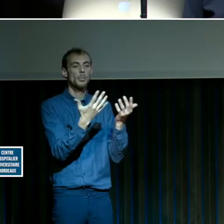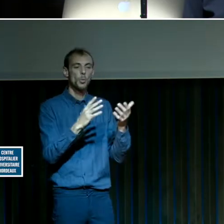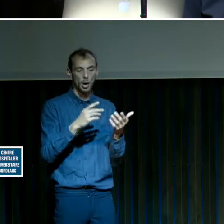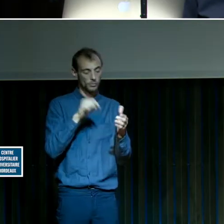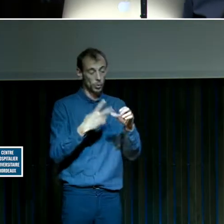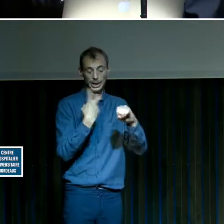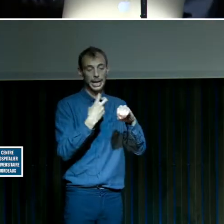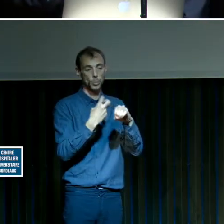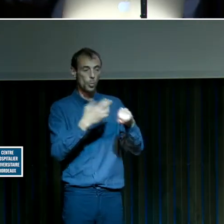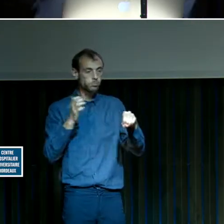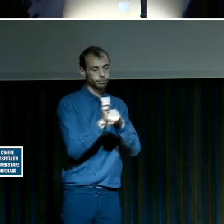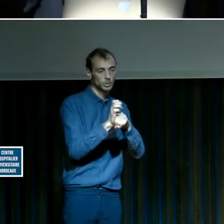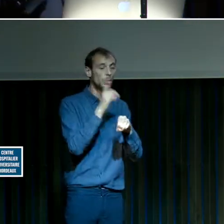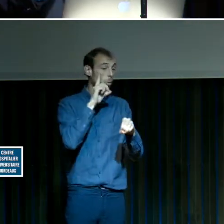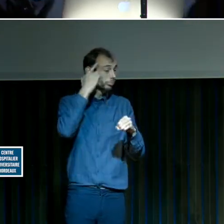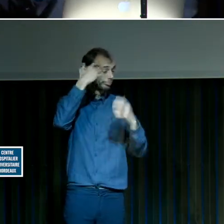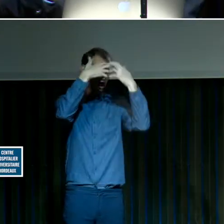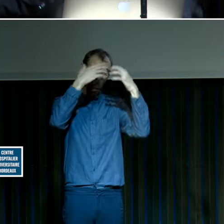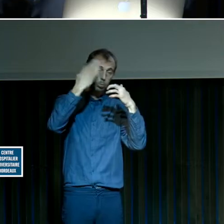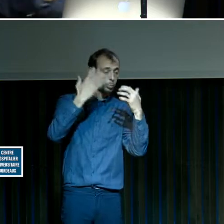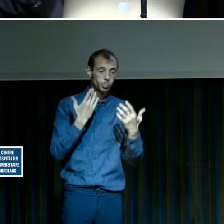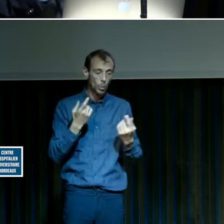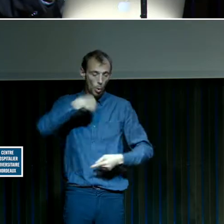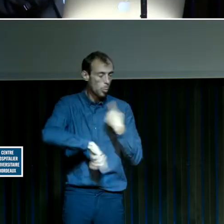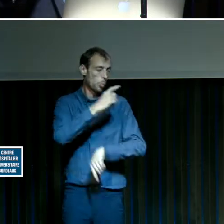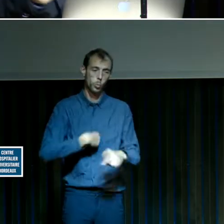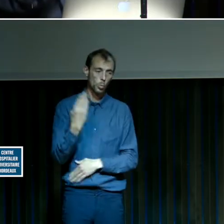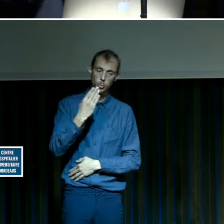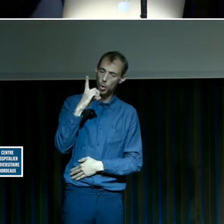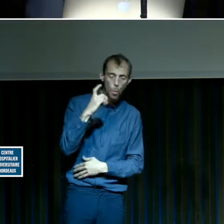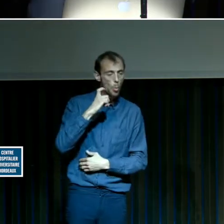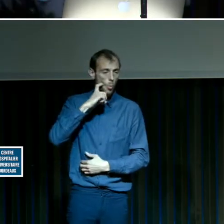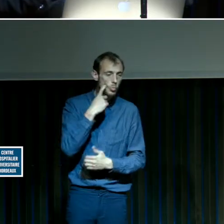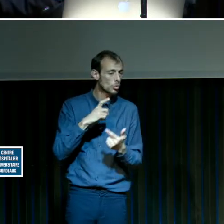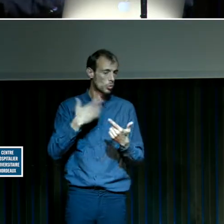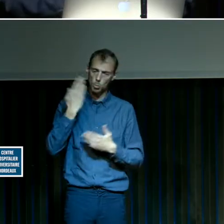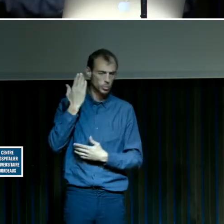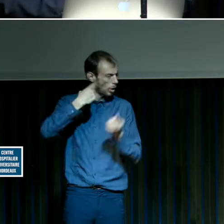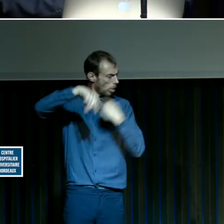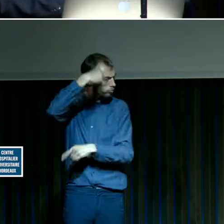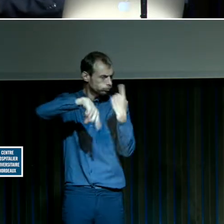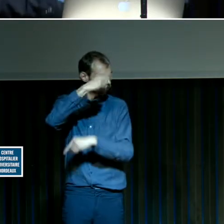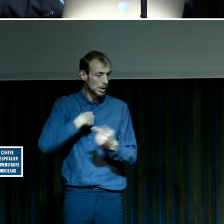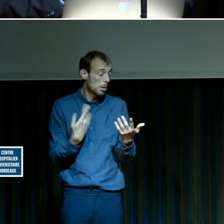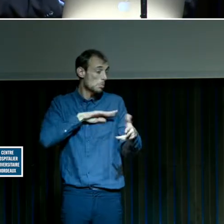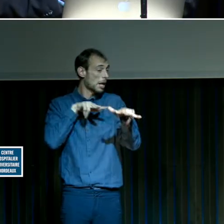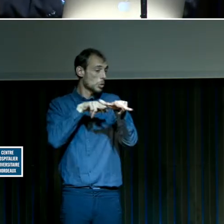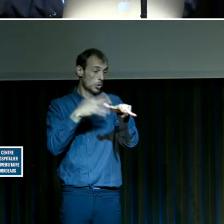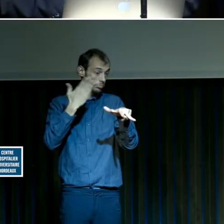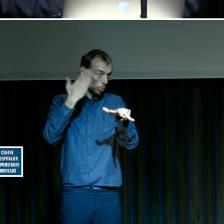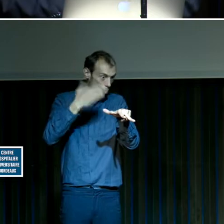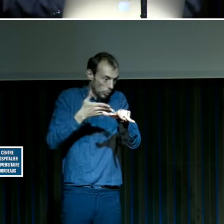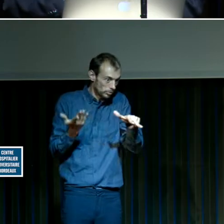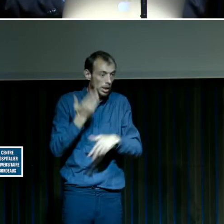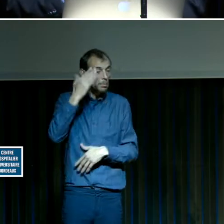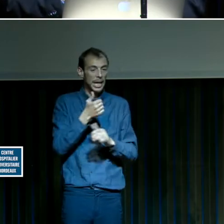pour recevoir de l'oxygène et du sucre et du glucose. Toutes les cellules nerveuses, les neurones ont besoin de ça pour fonctionner. Si l'artère se bouche, ben, le cerveau va